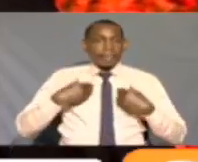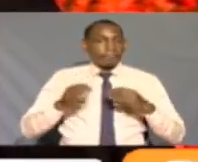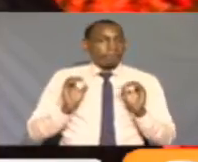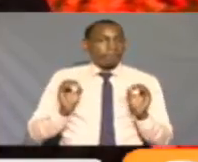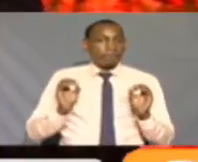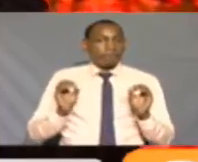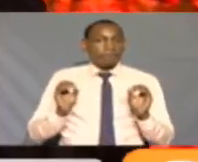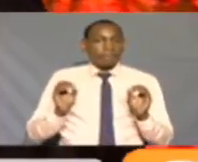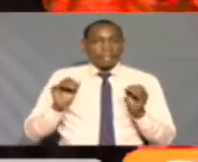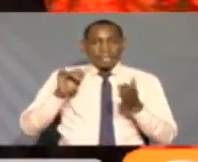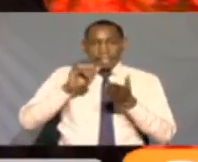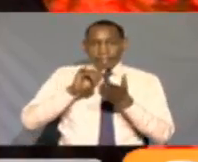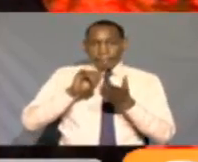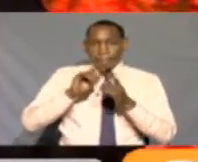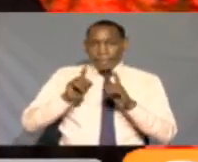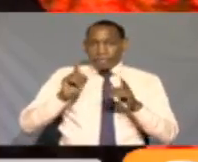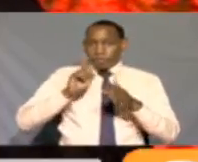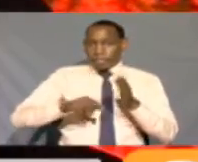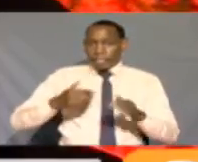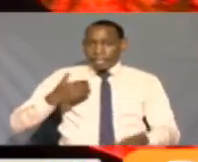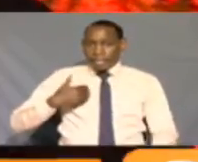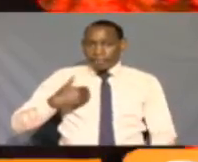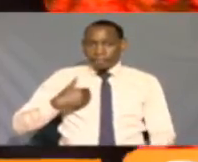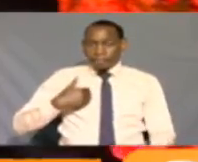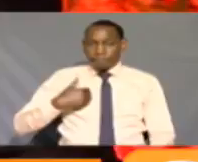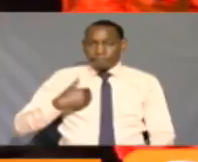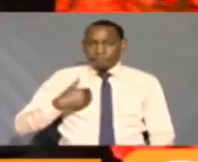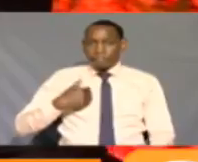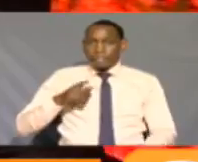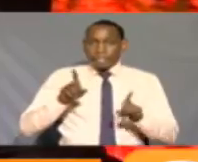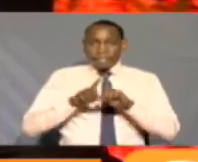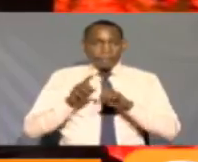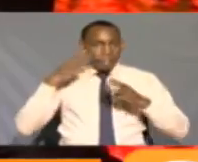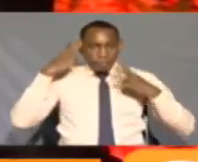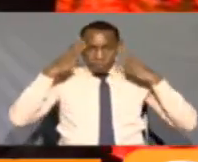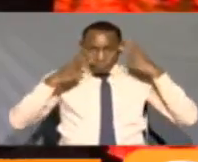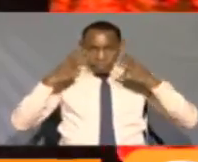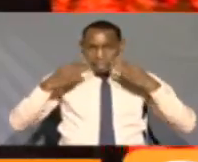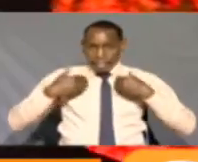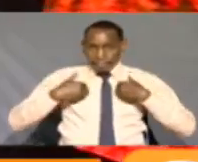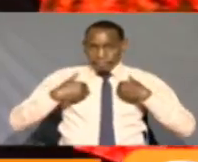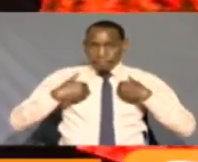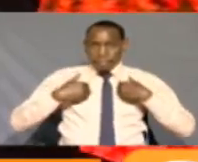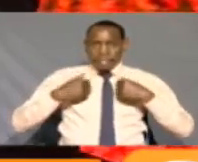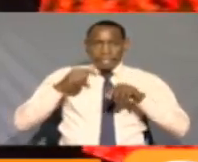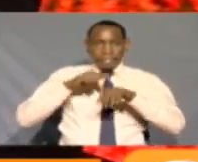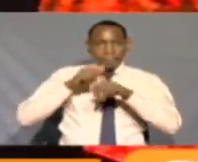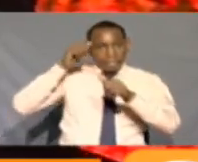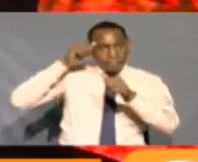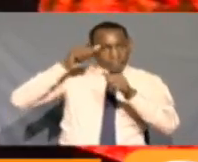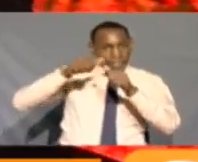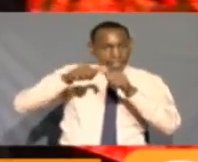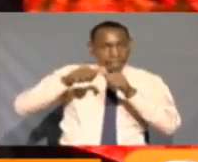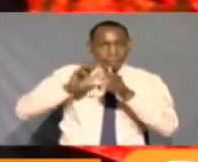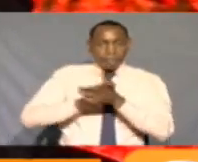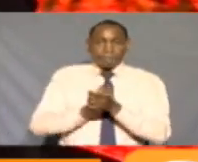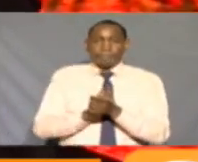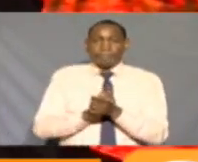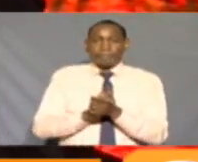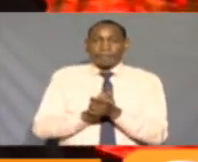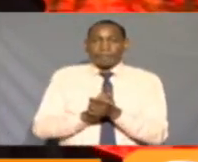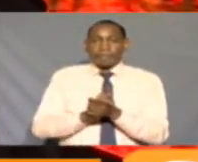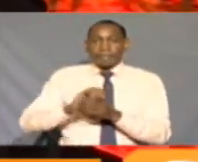Ambalo niko nalo ni shauku kama ambalo uko nalo wewe mwenyewe. Mimi nikikumbuka mtukufu